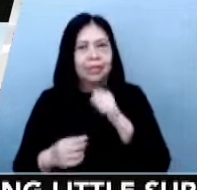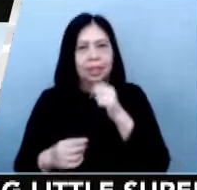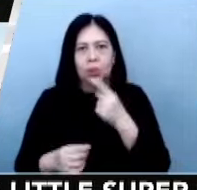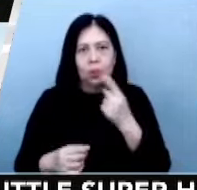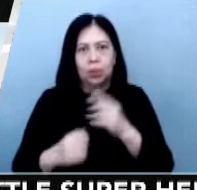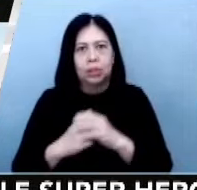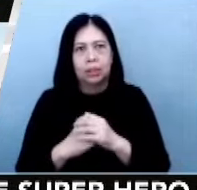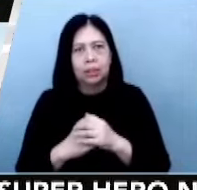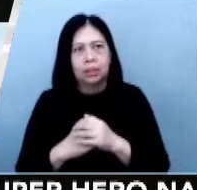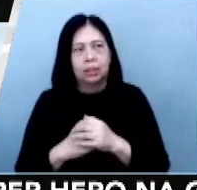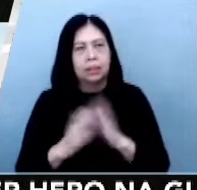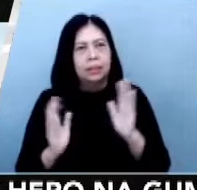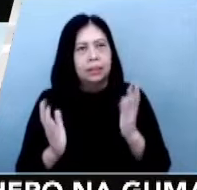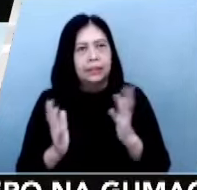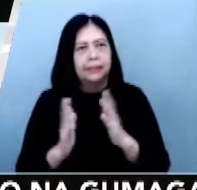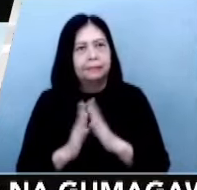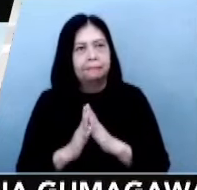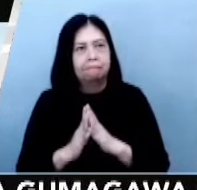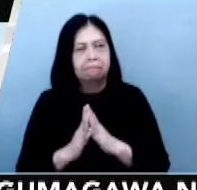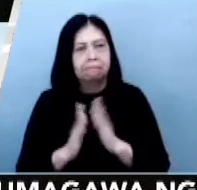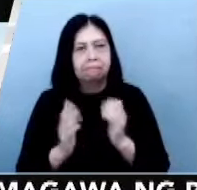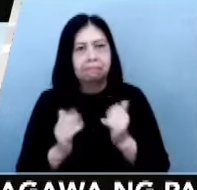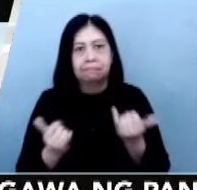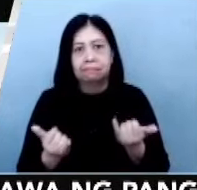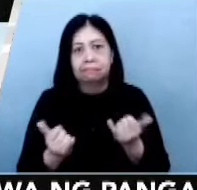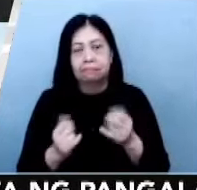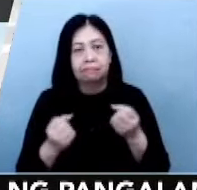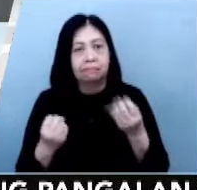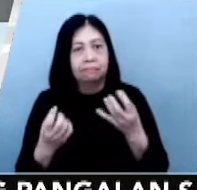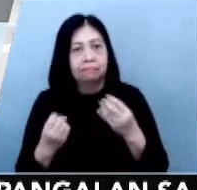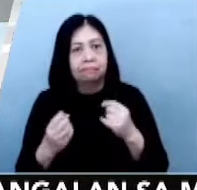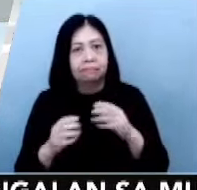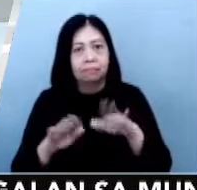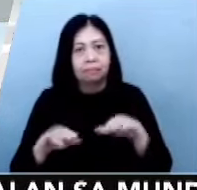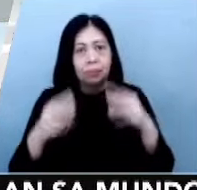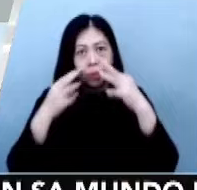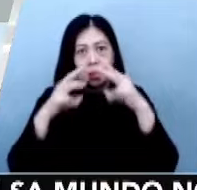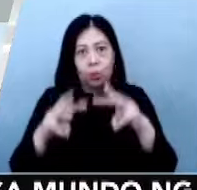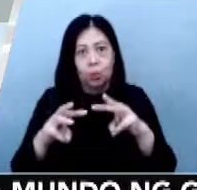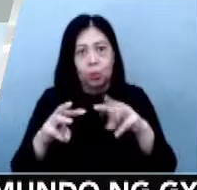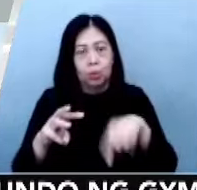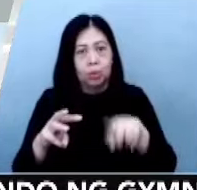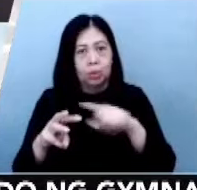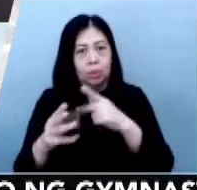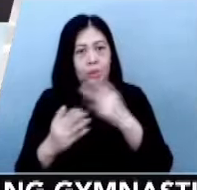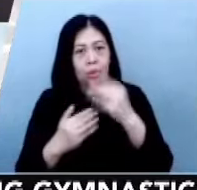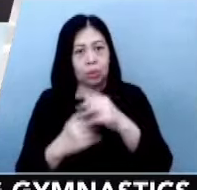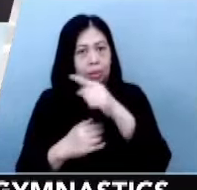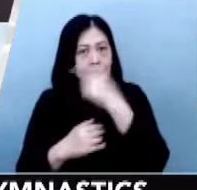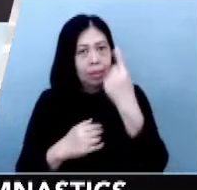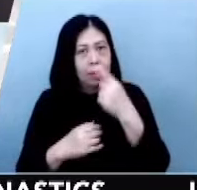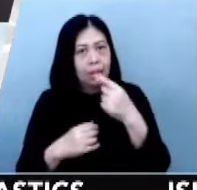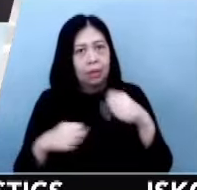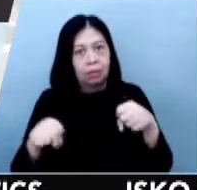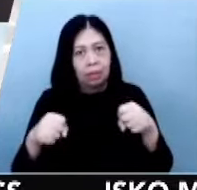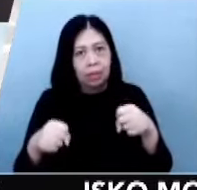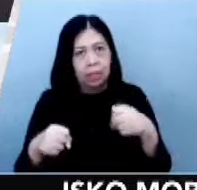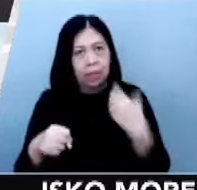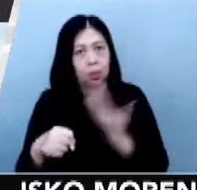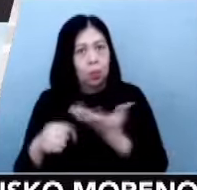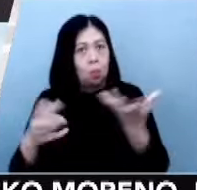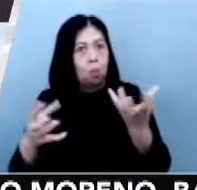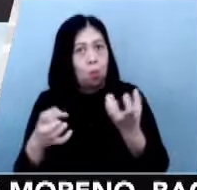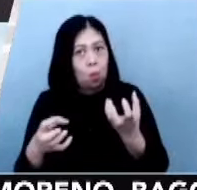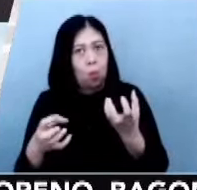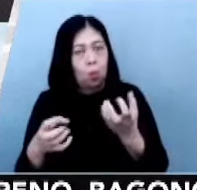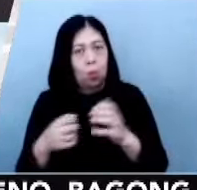Parang right now, marami po mga bata nakakapanood ng programa na Black Rider. So gusto nating